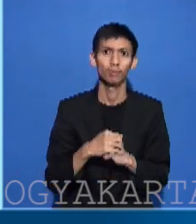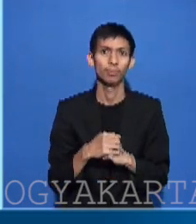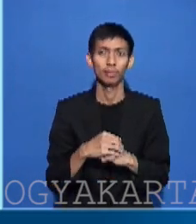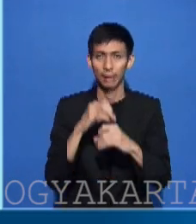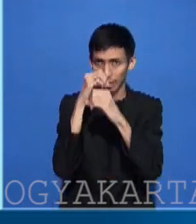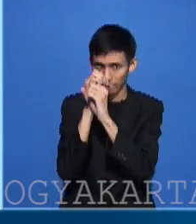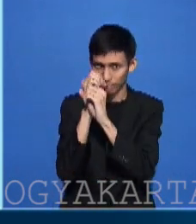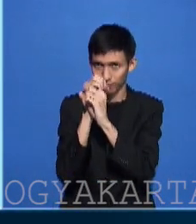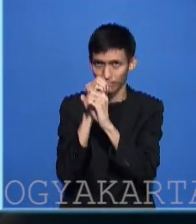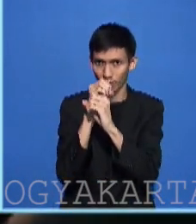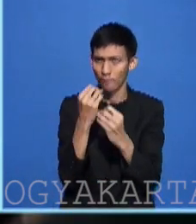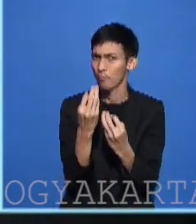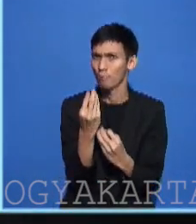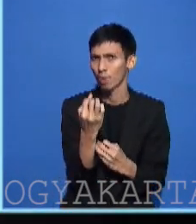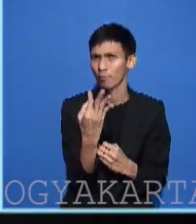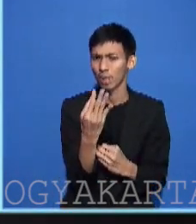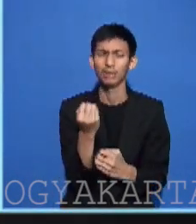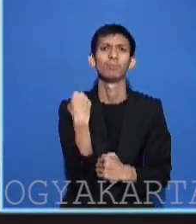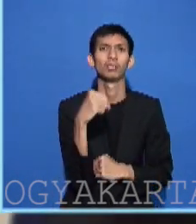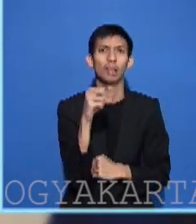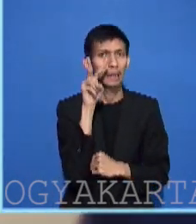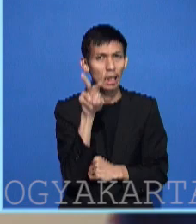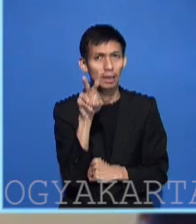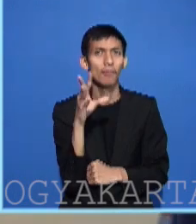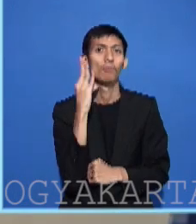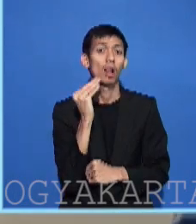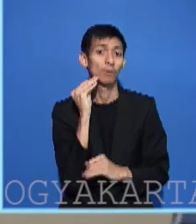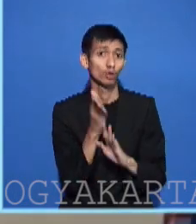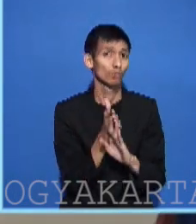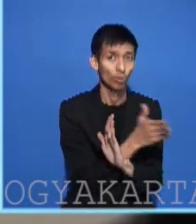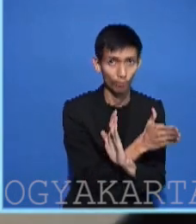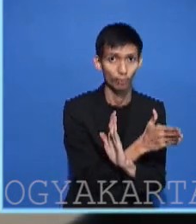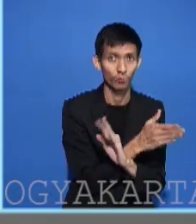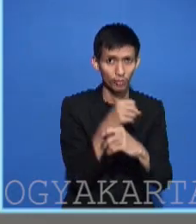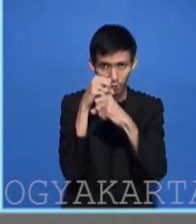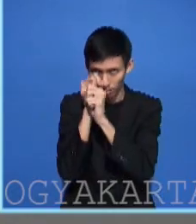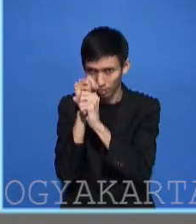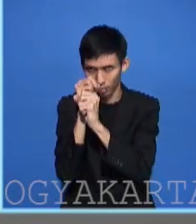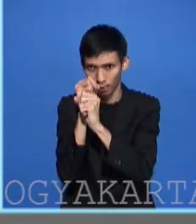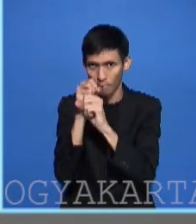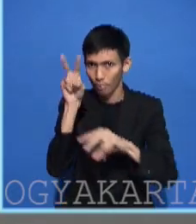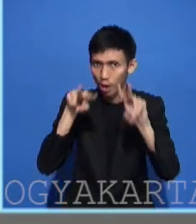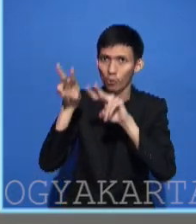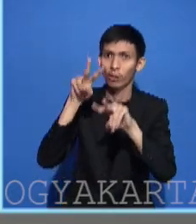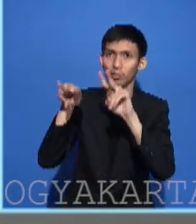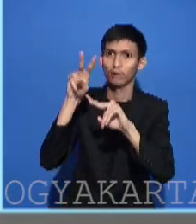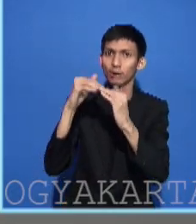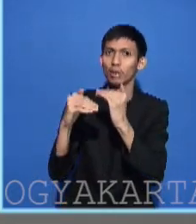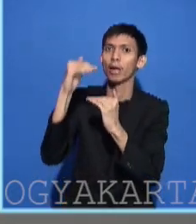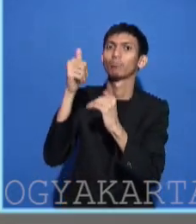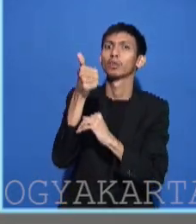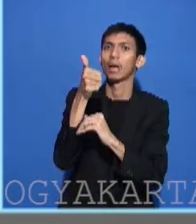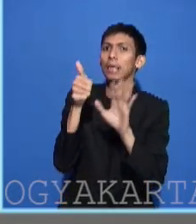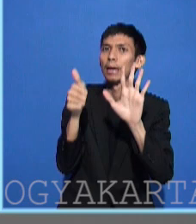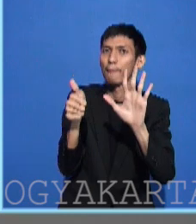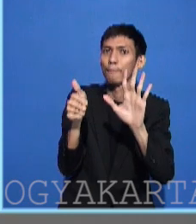bisa dirukyat. Dari pengalaman sebelum-sebelumnya, hilal yang bisa diamati pada posisi di atas 6 derajat,